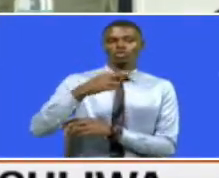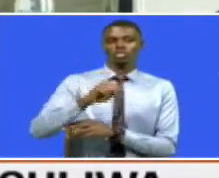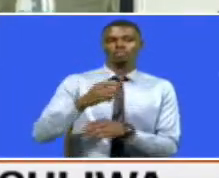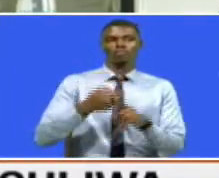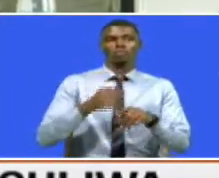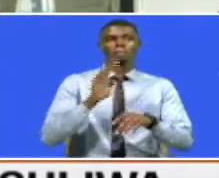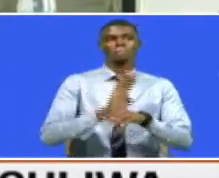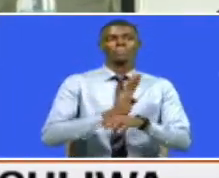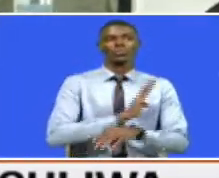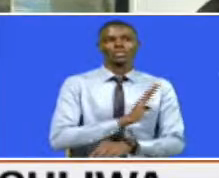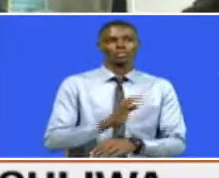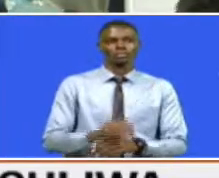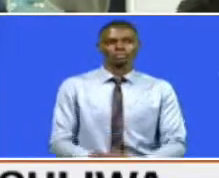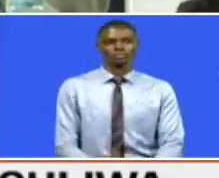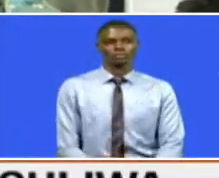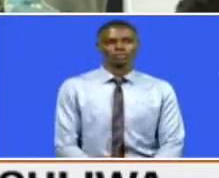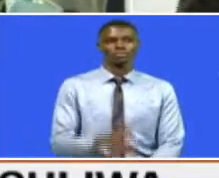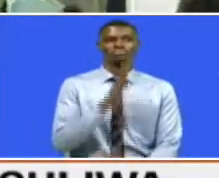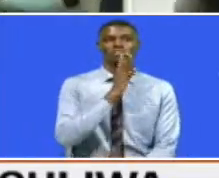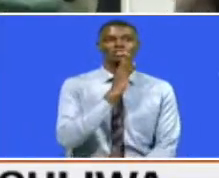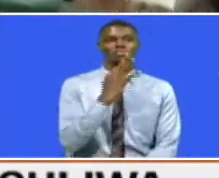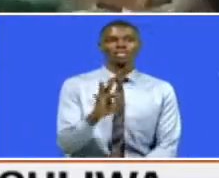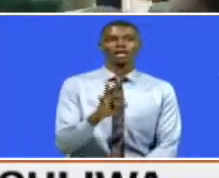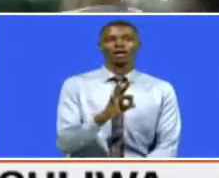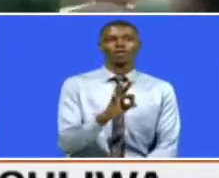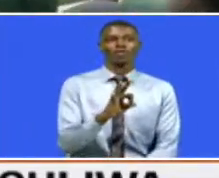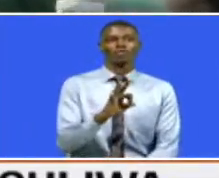Burundi as Speaker of this House.